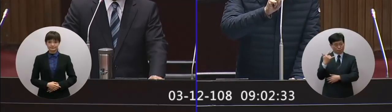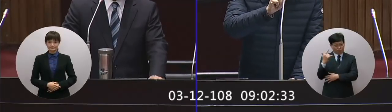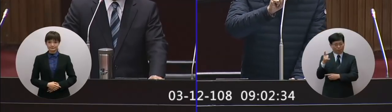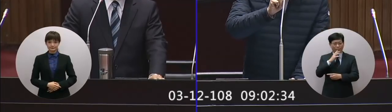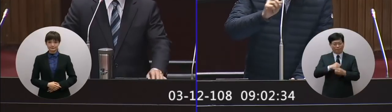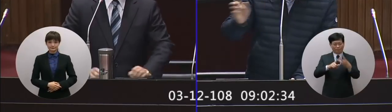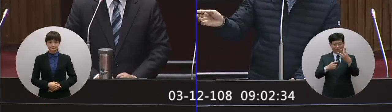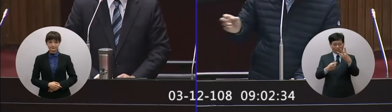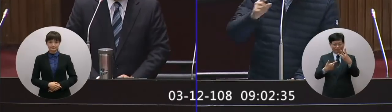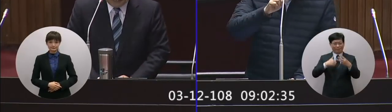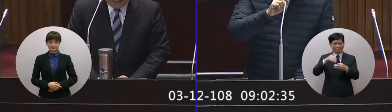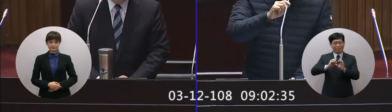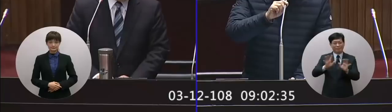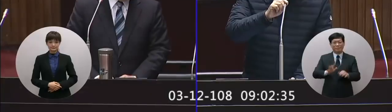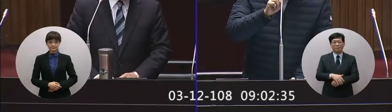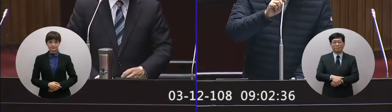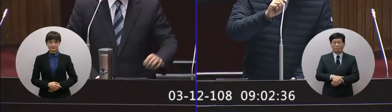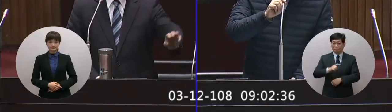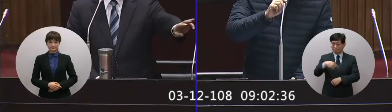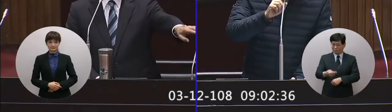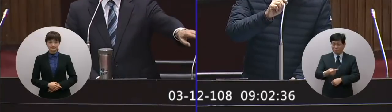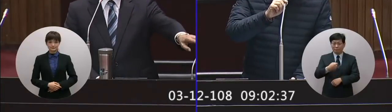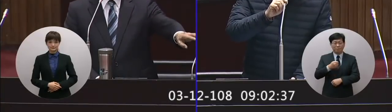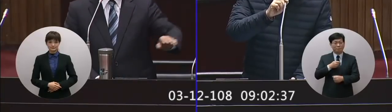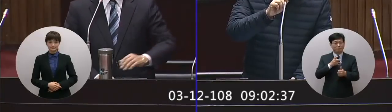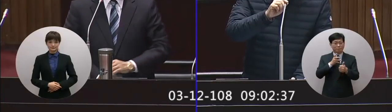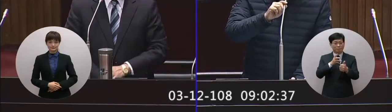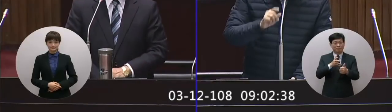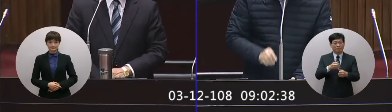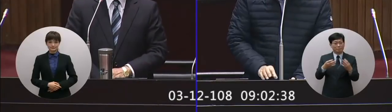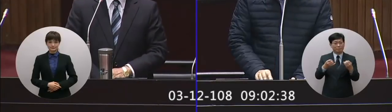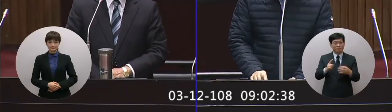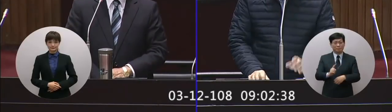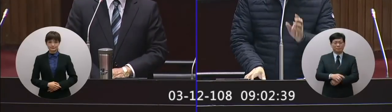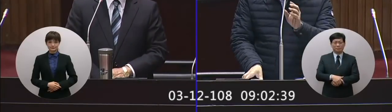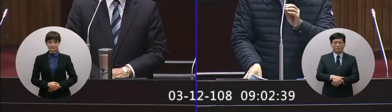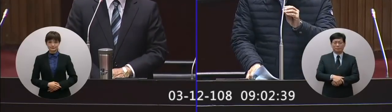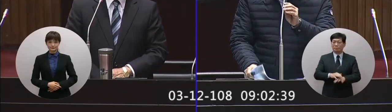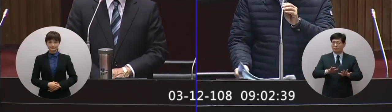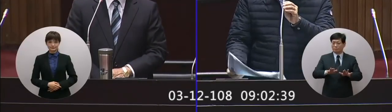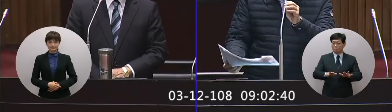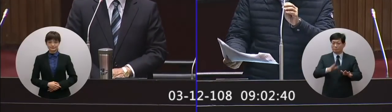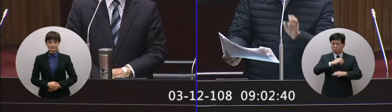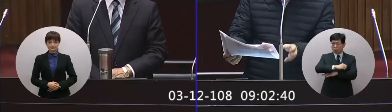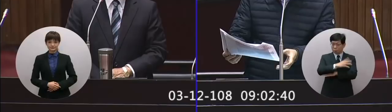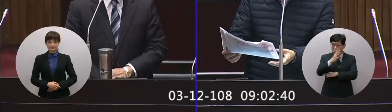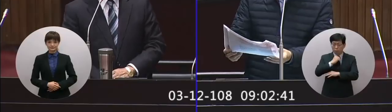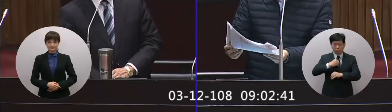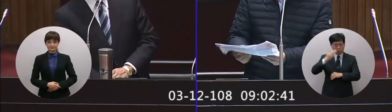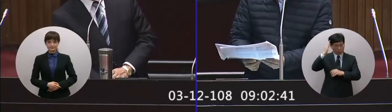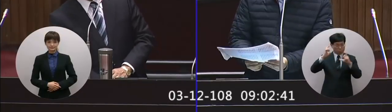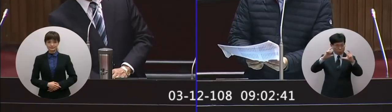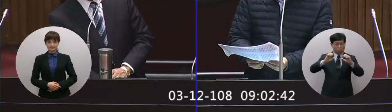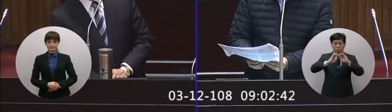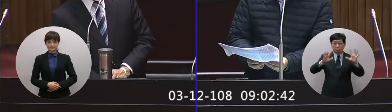静待3月16号的投票。接着跟院长讨教了，今天的报纸头条